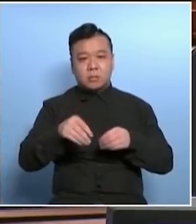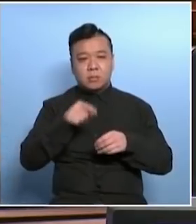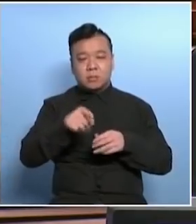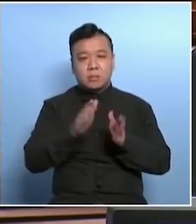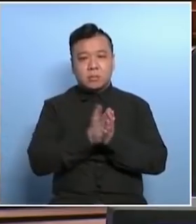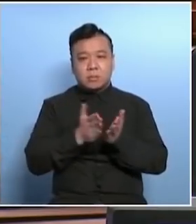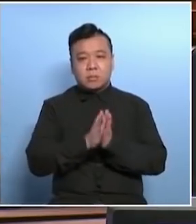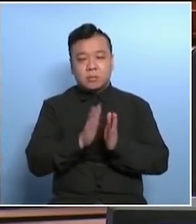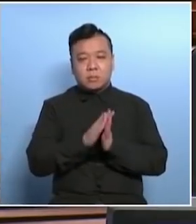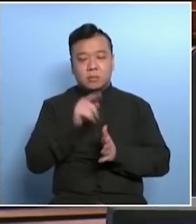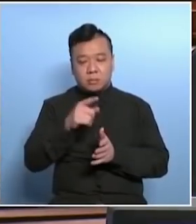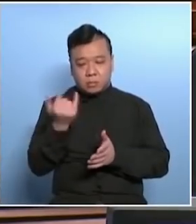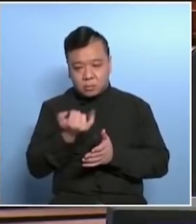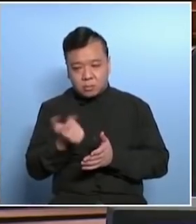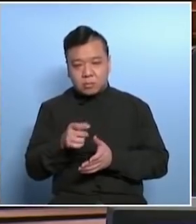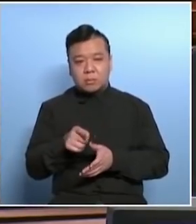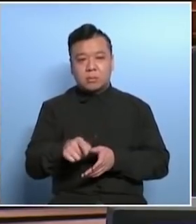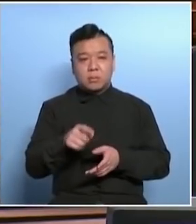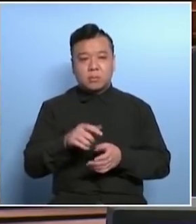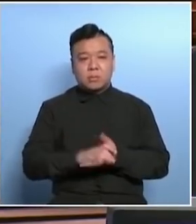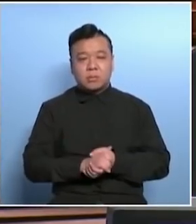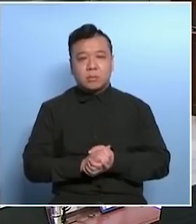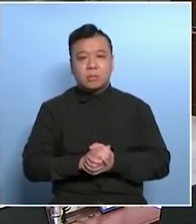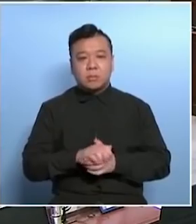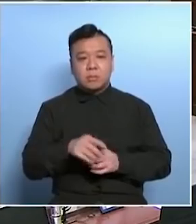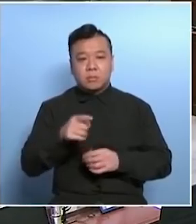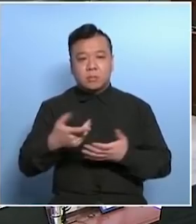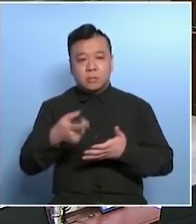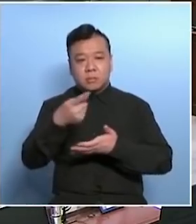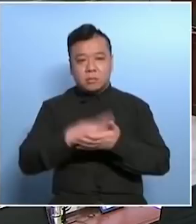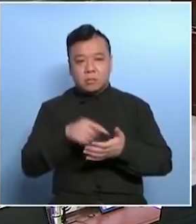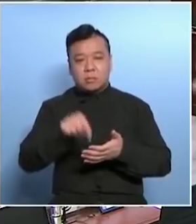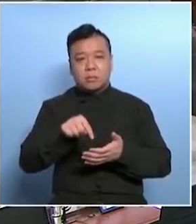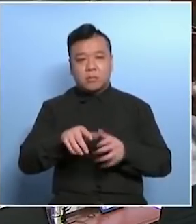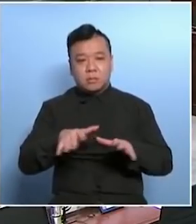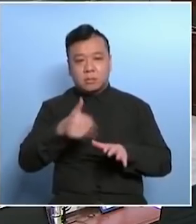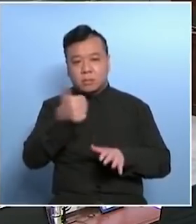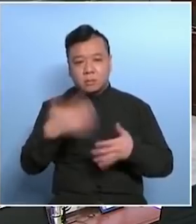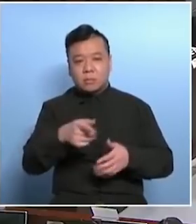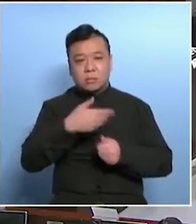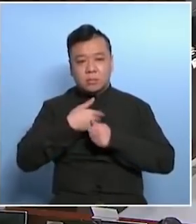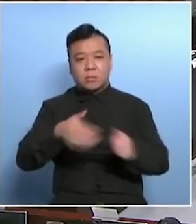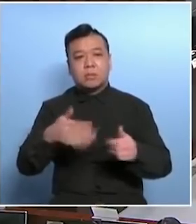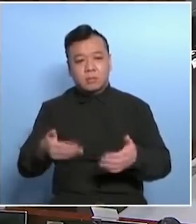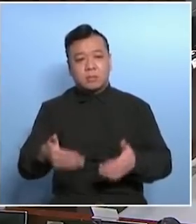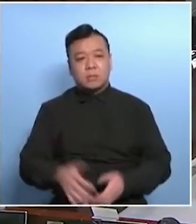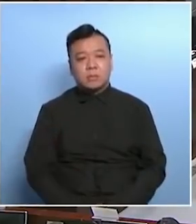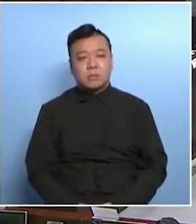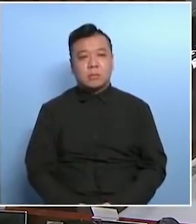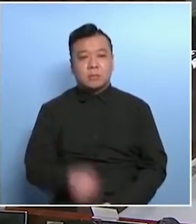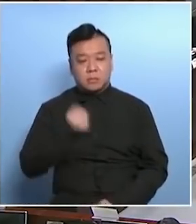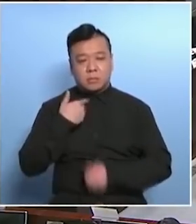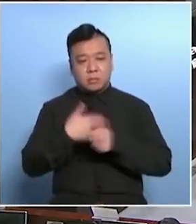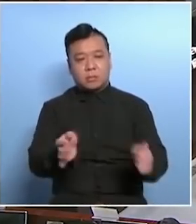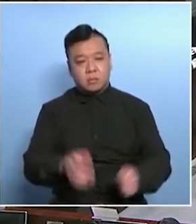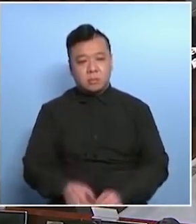課本評審， 你們行為不檢啊，處理完了，請你出去，我要將你出